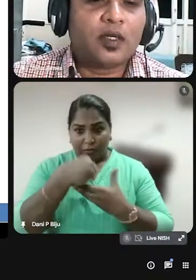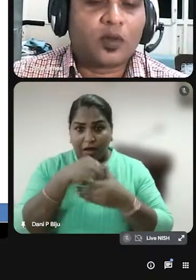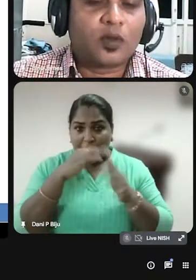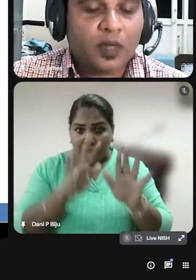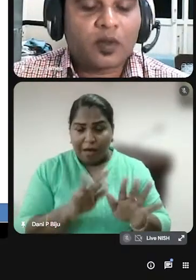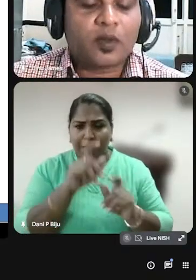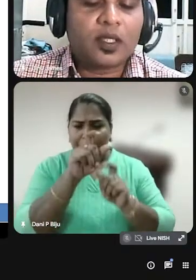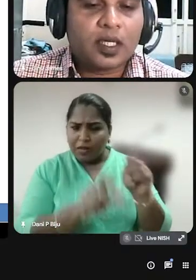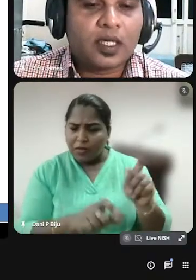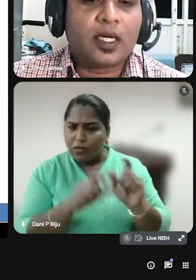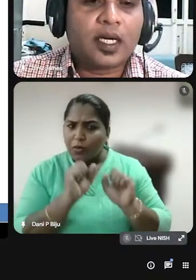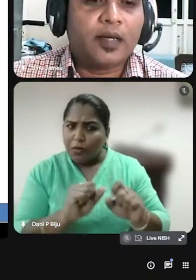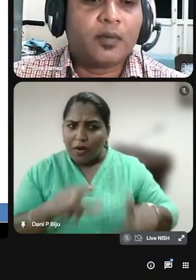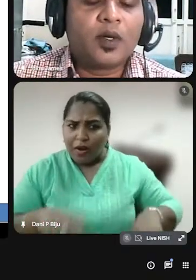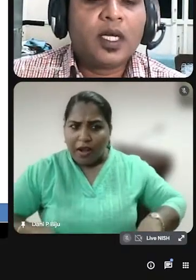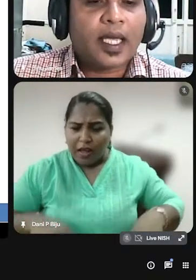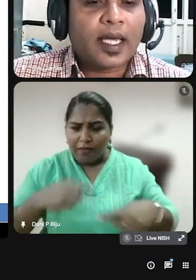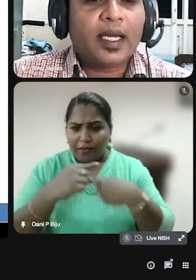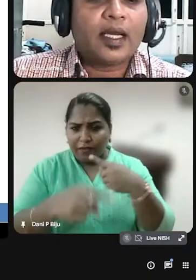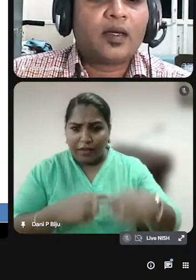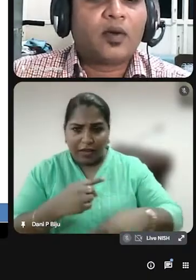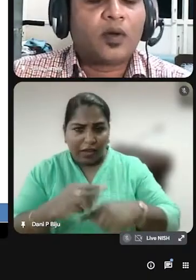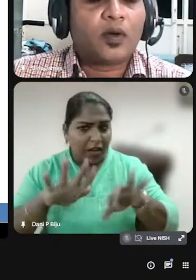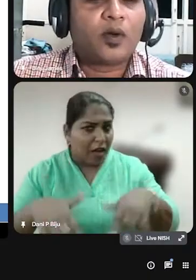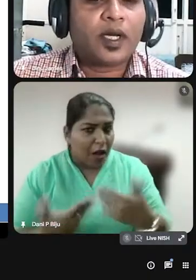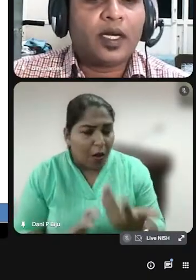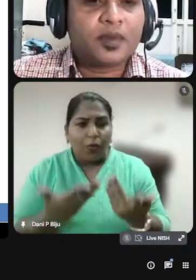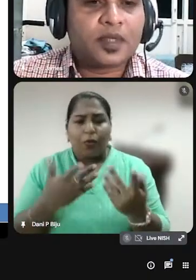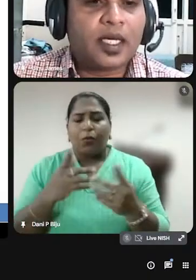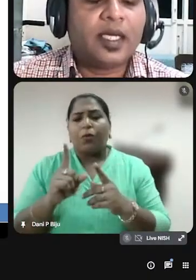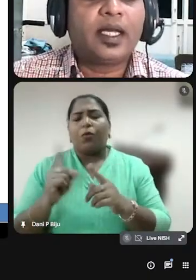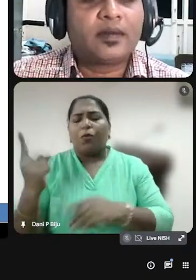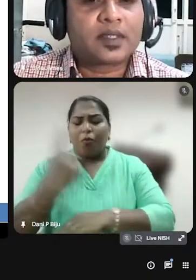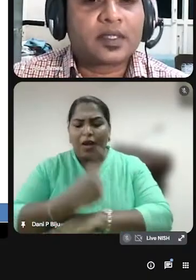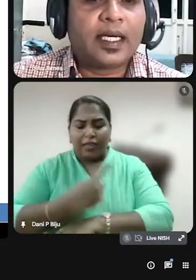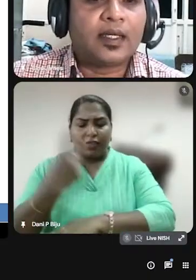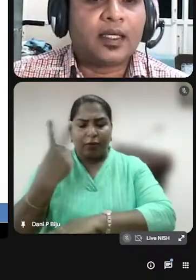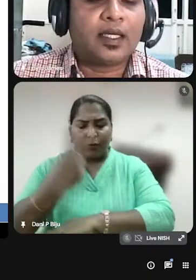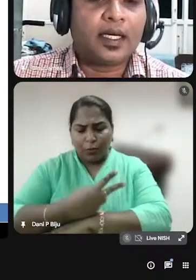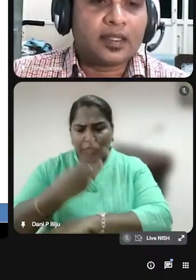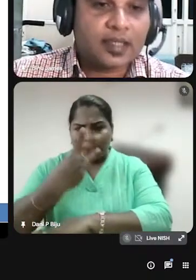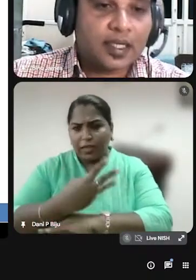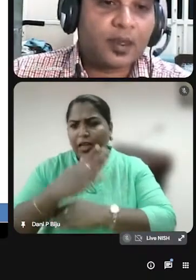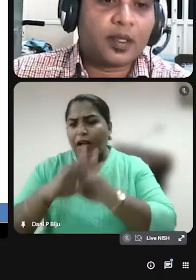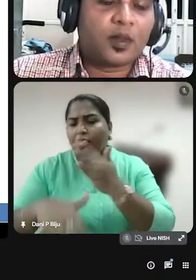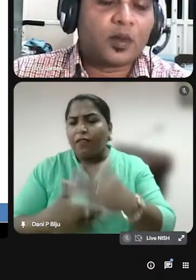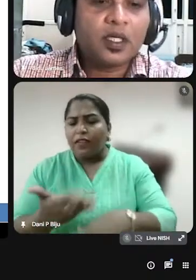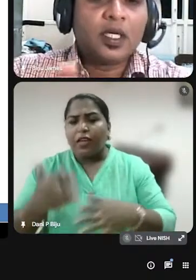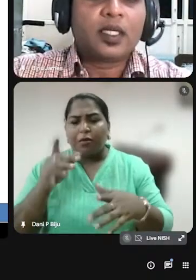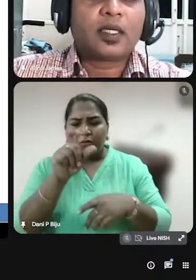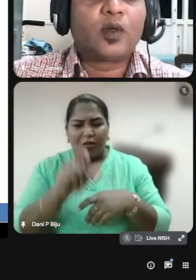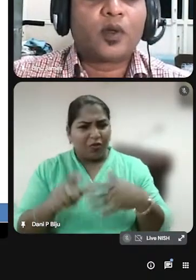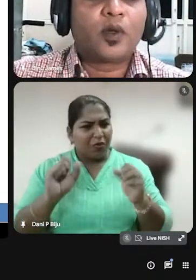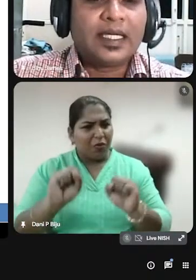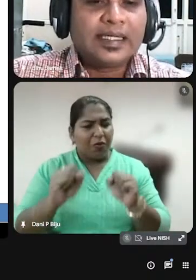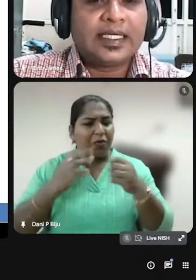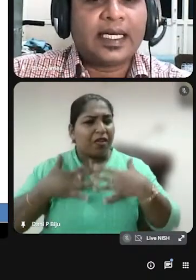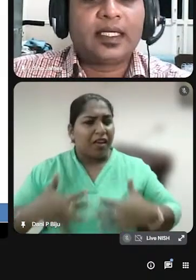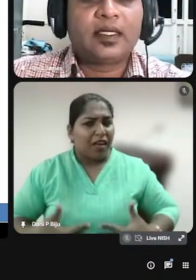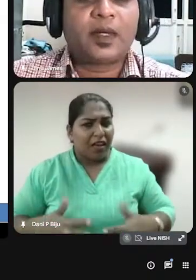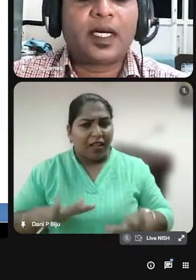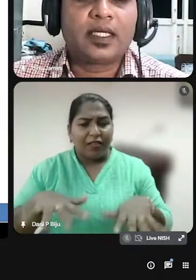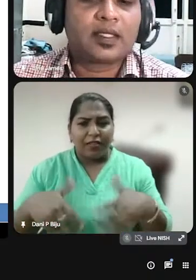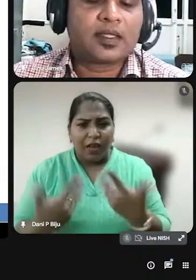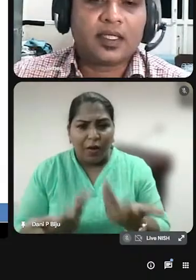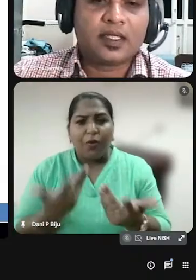ദിവസം ചെല്ലുന്തോറും അല്ലെ കുറെ നാളുകൾ കഴിയുമ്പോൾ എങ്ങനെയാണ് ഓരോ രോഗിയുടെയും ശാരീരിക അവസ്ഥ എന്നതിനെ അടിസ്ഥാനപ്പെടുത്തിക്കൊണ്ട് നമ്മൾ ഒരു 5